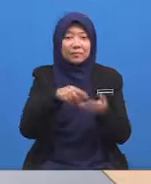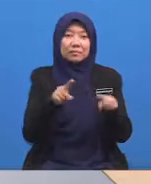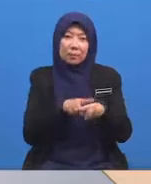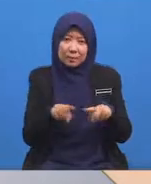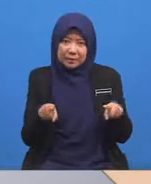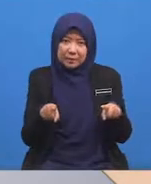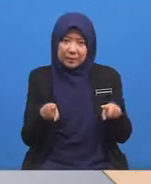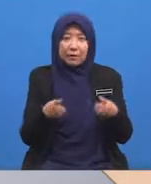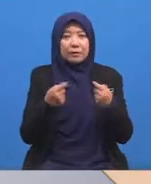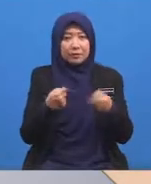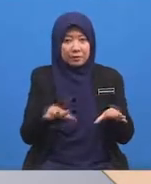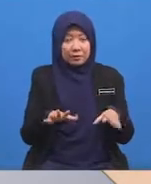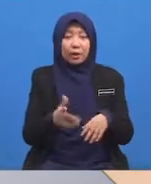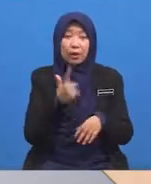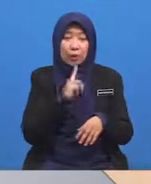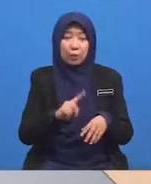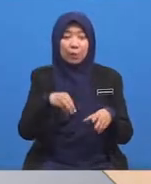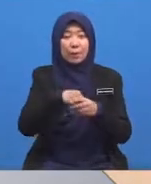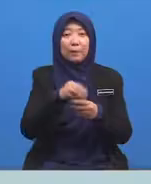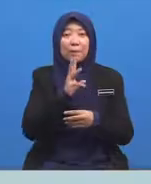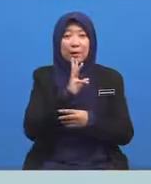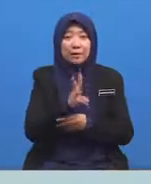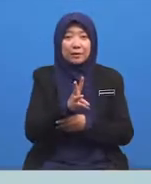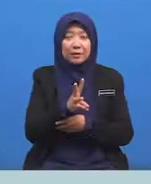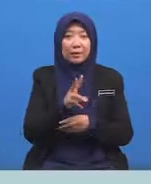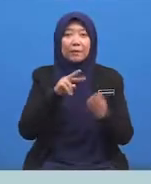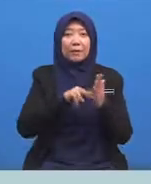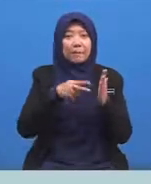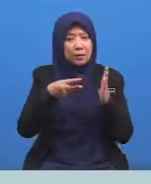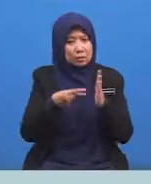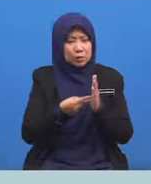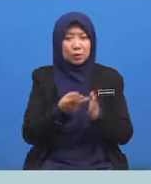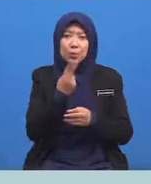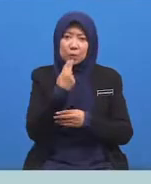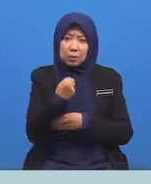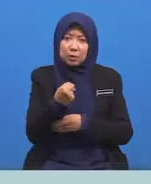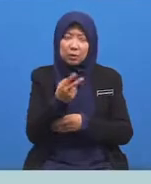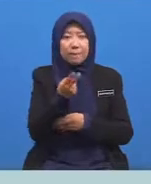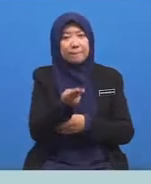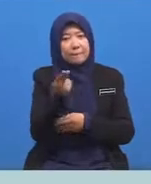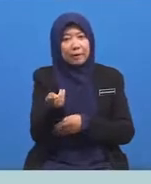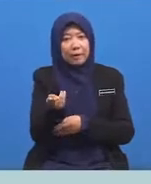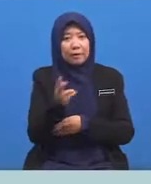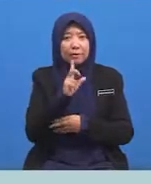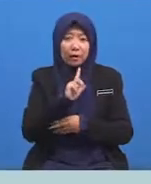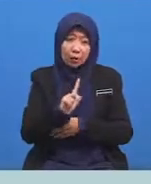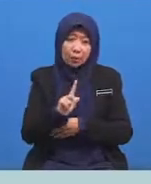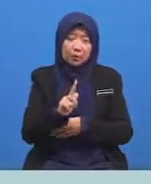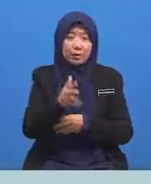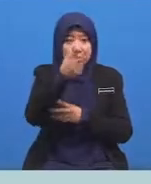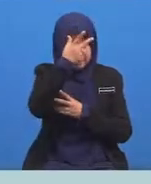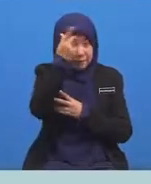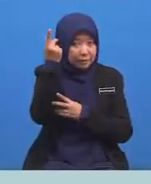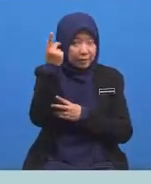Tetapi, ia telah larut di dalam air. Ini bermaksud gula adalah bahan larut